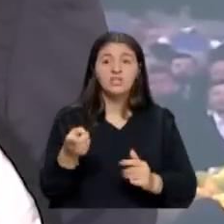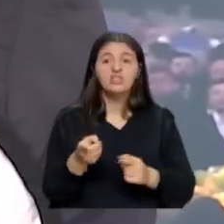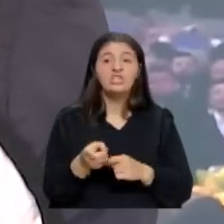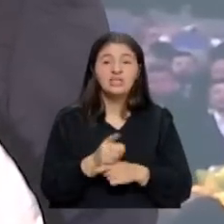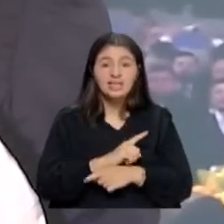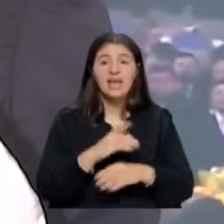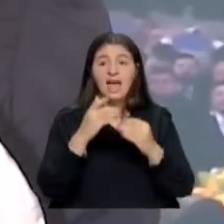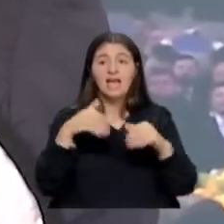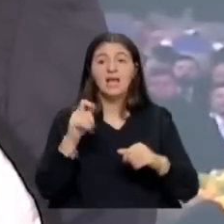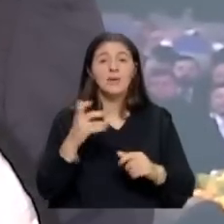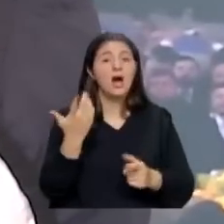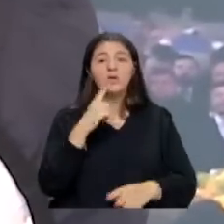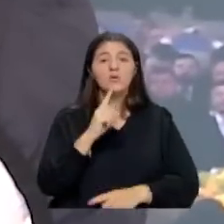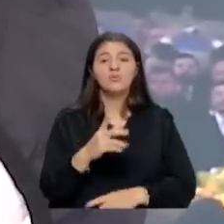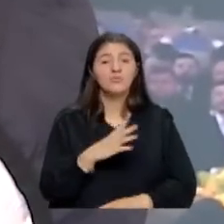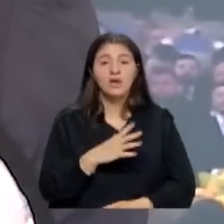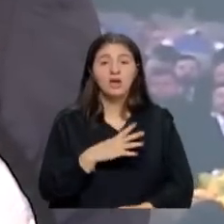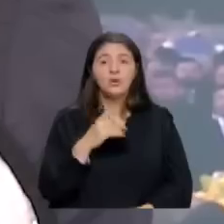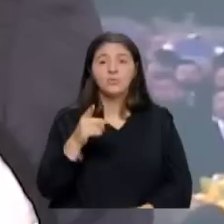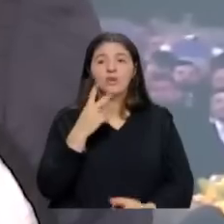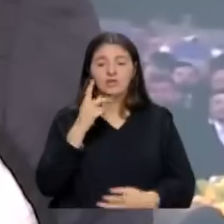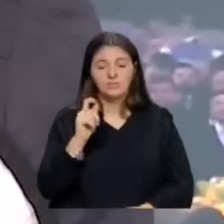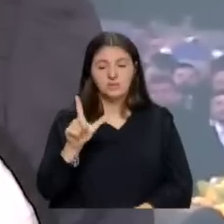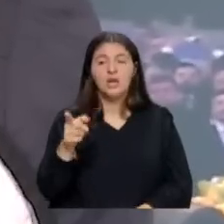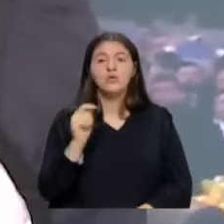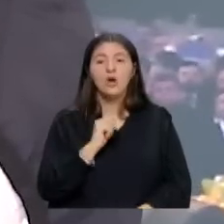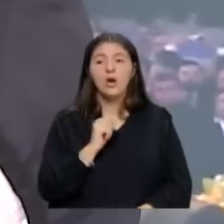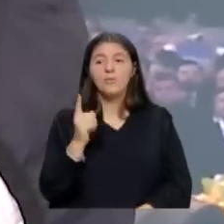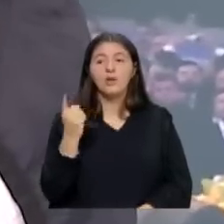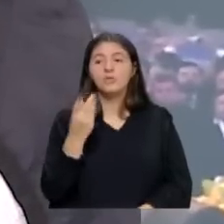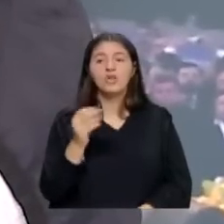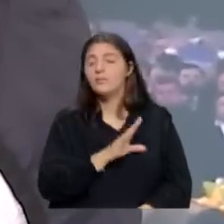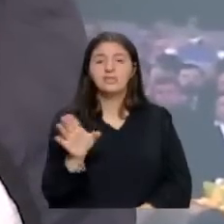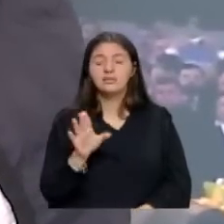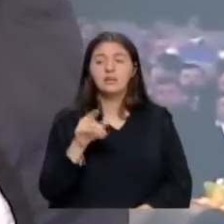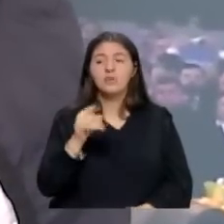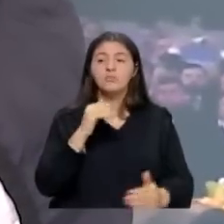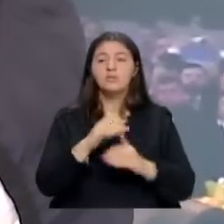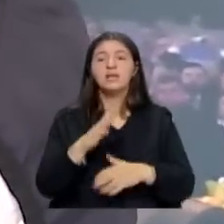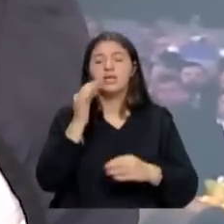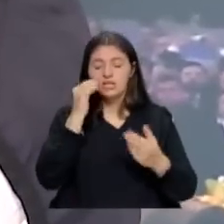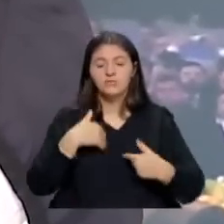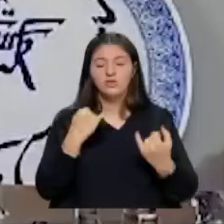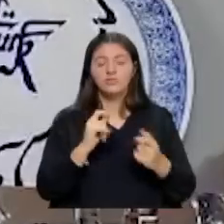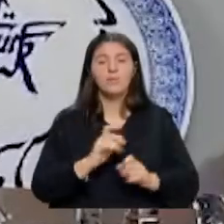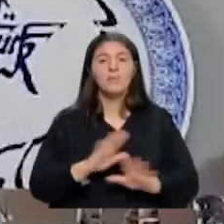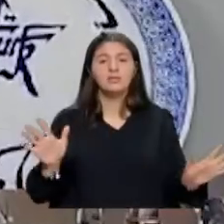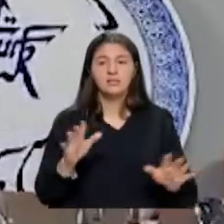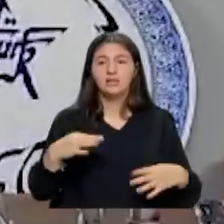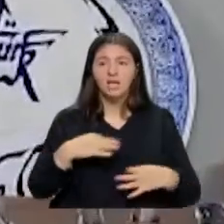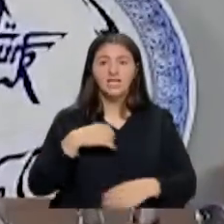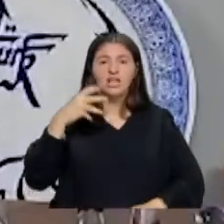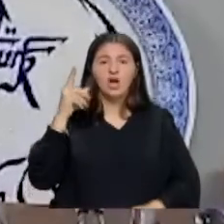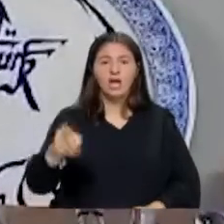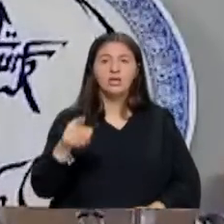çeşitliliği engelleyen hangi hükümdardır bunların açıklanması gerekiyor Böyle bir şey olamaz bu millet kimliğini tartışamaz Sayın